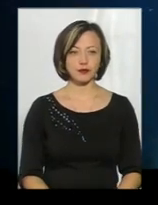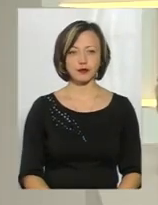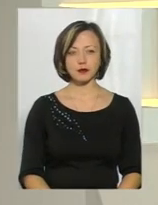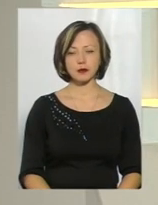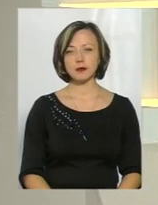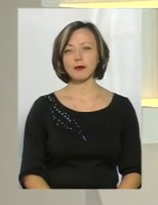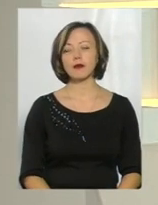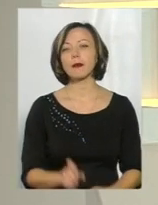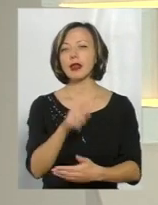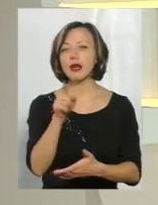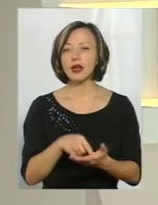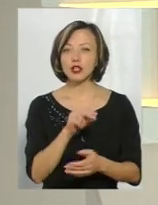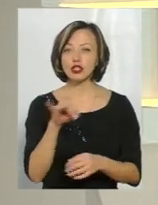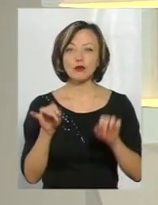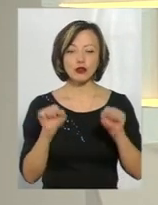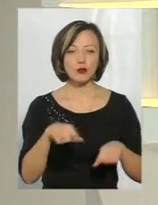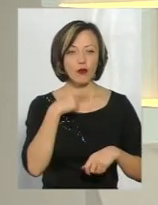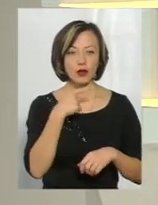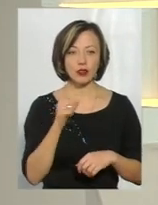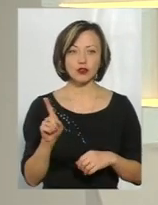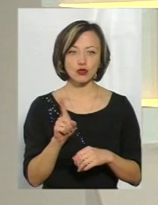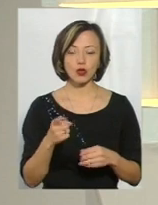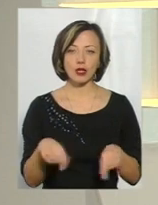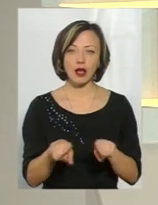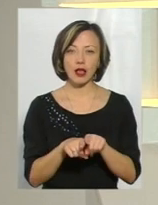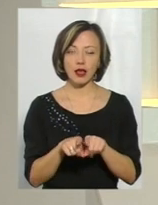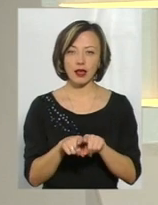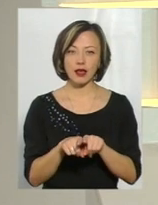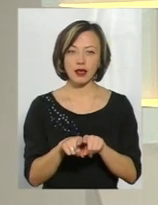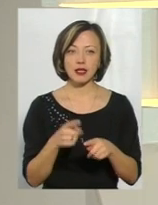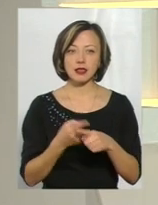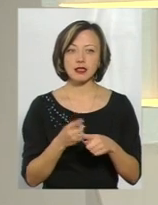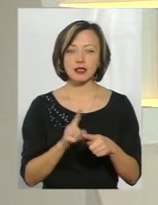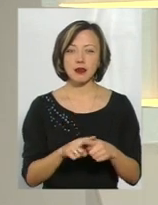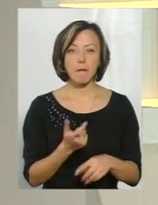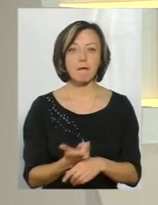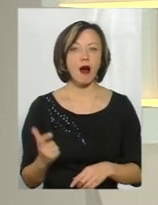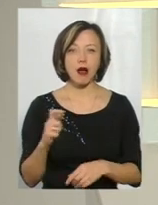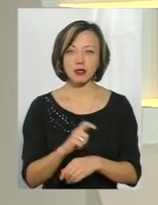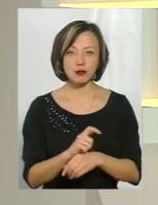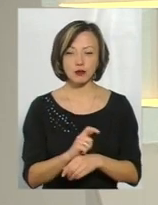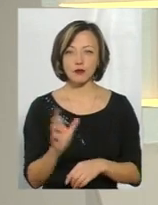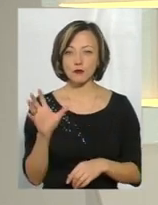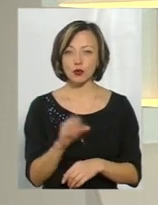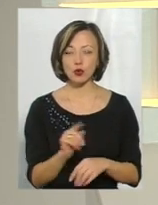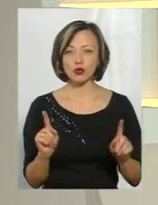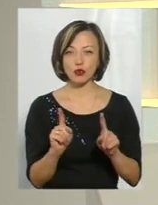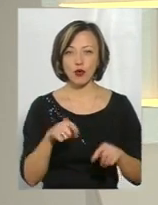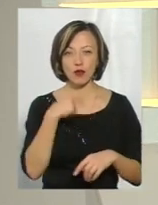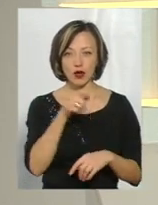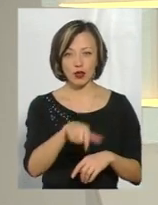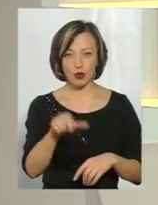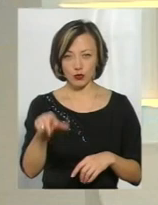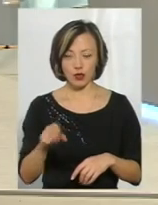Олеже, чи можемо ми говорити, що от такий все-таки це максимум того всього, що говорили